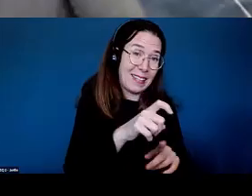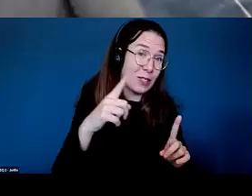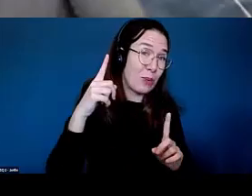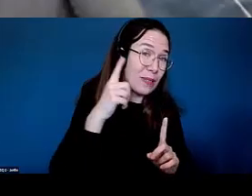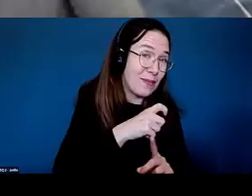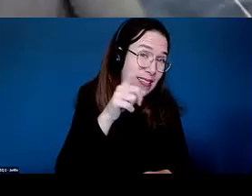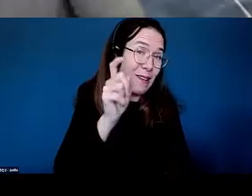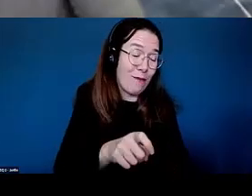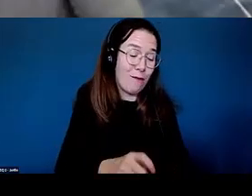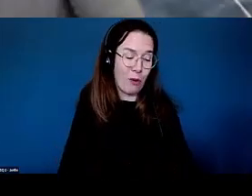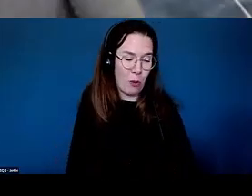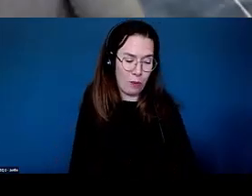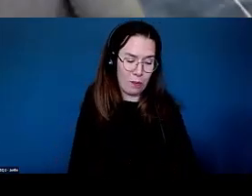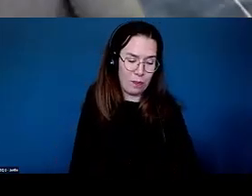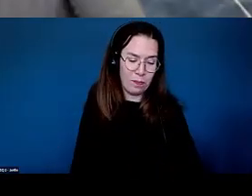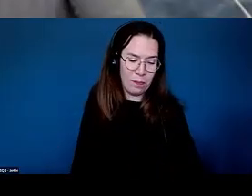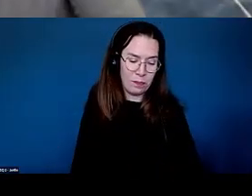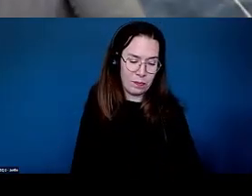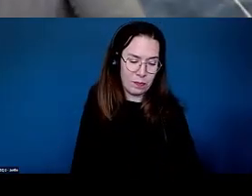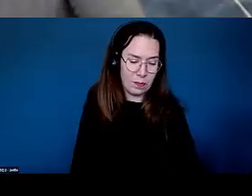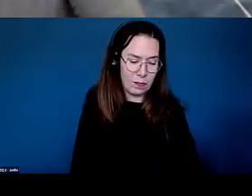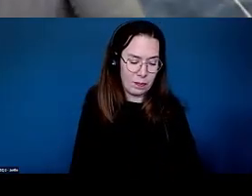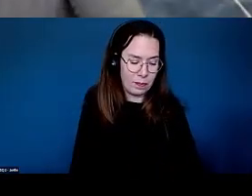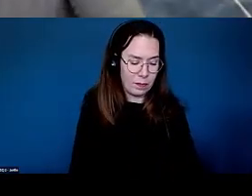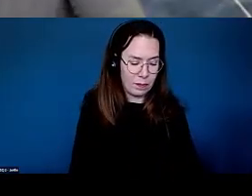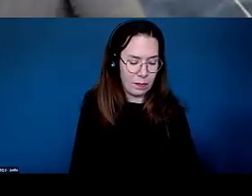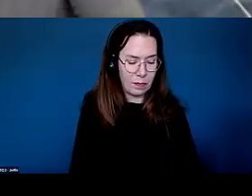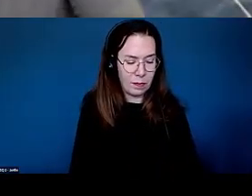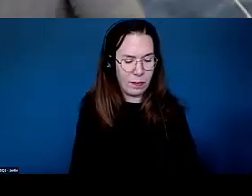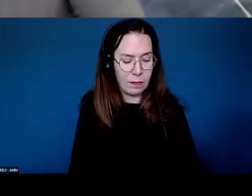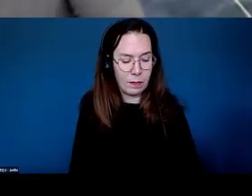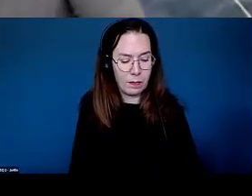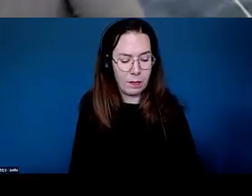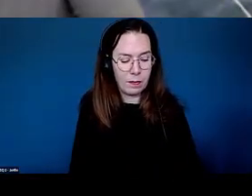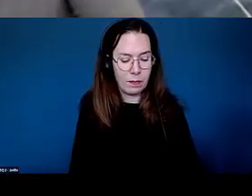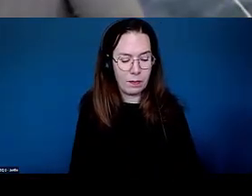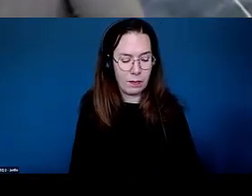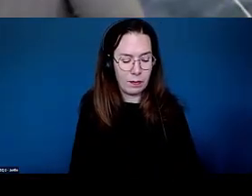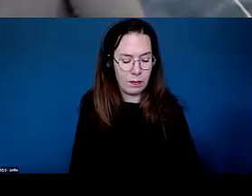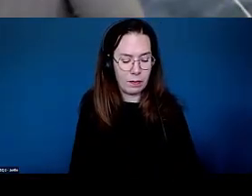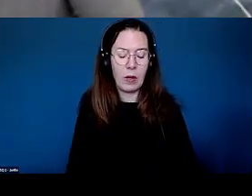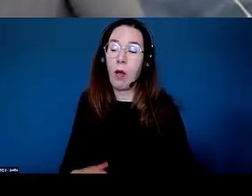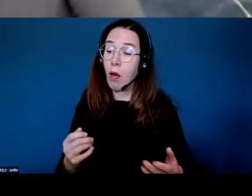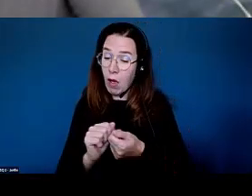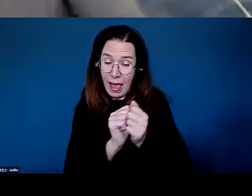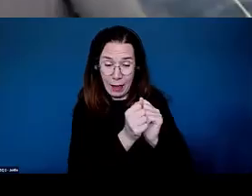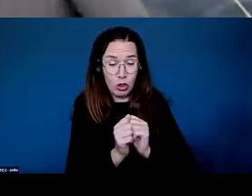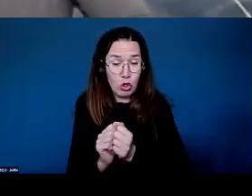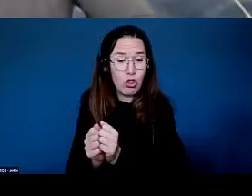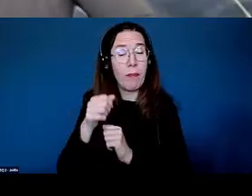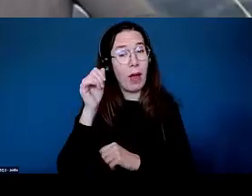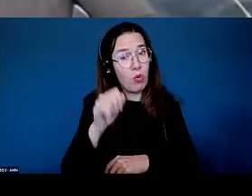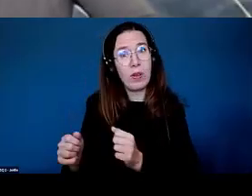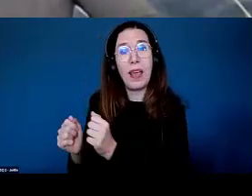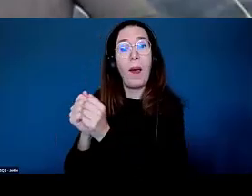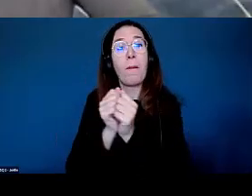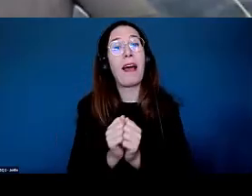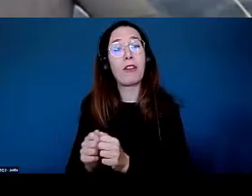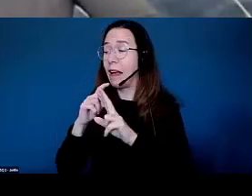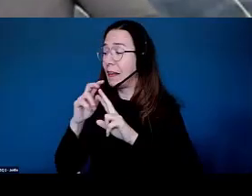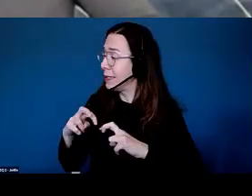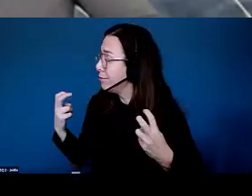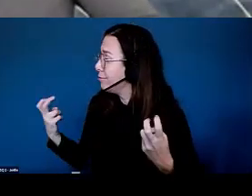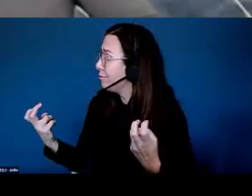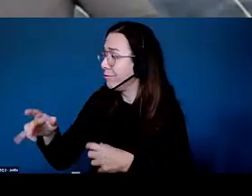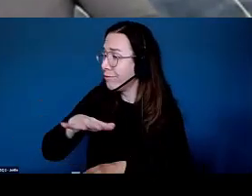difficiles. Et bien sûr, il a fallu beaucoup d'ajustements. Nos partenaires et toutes les personnes qui étaient